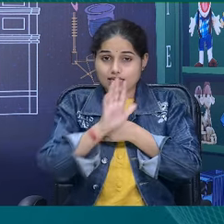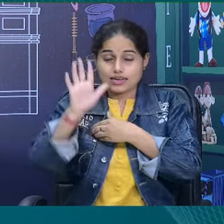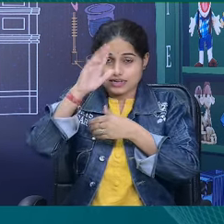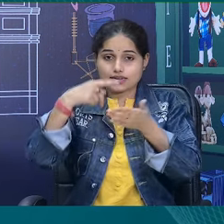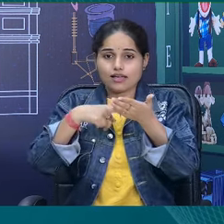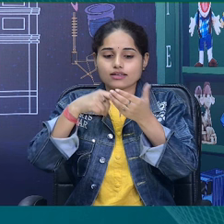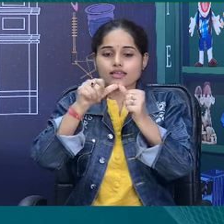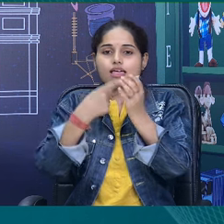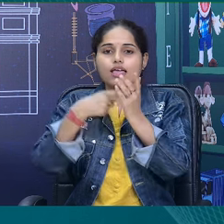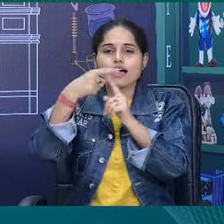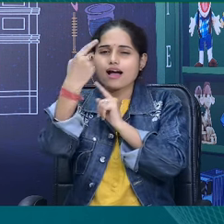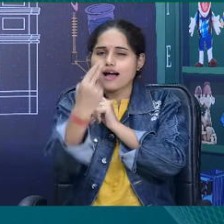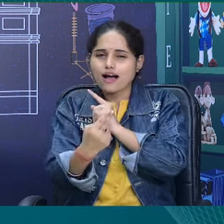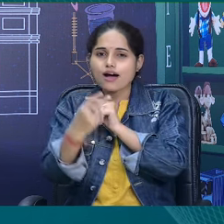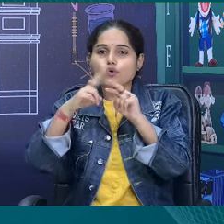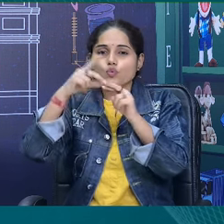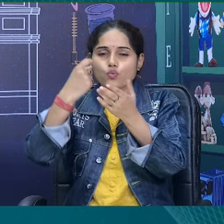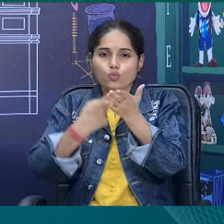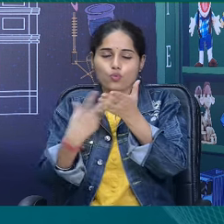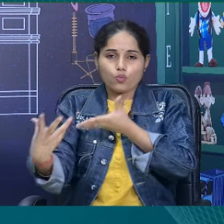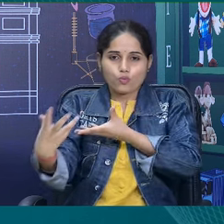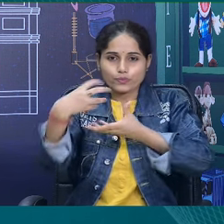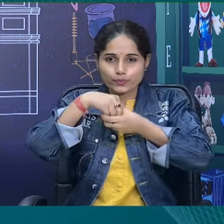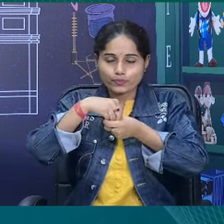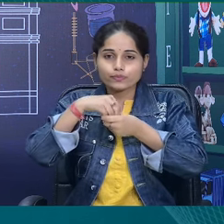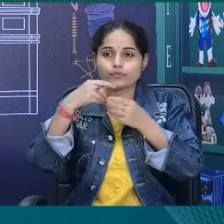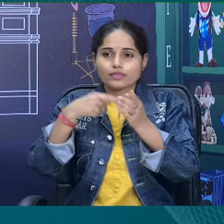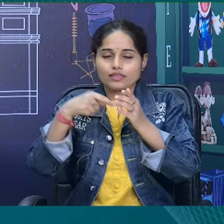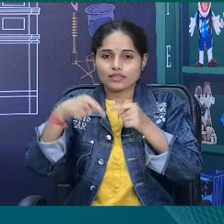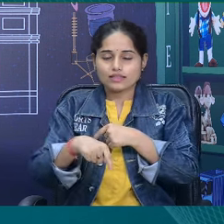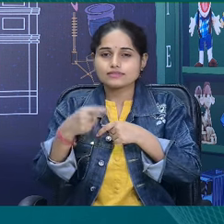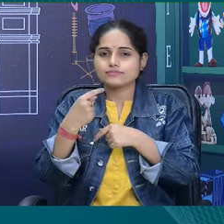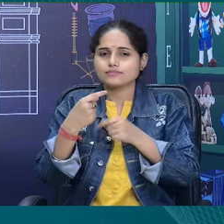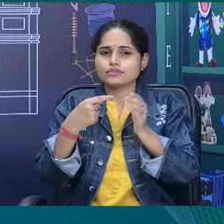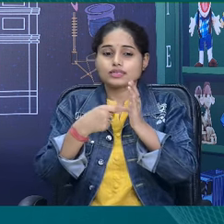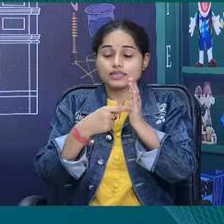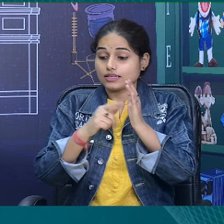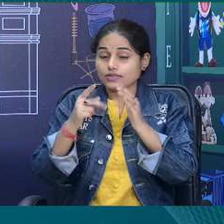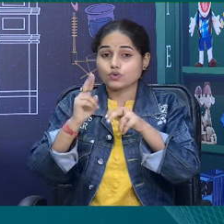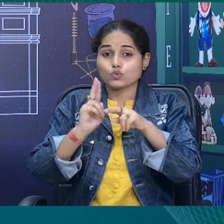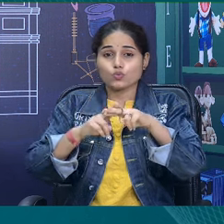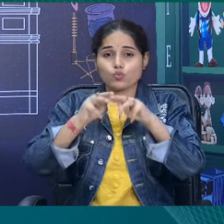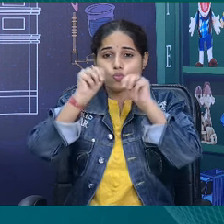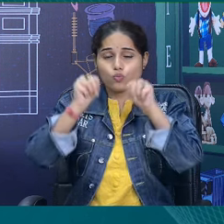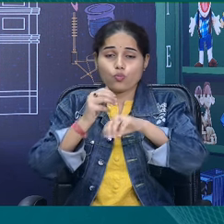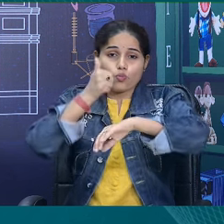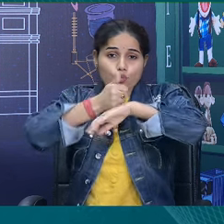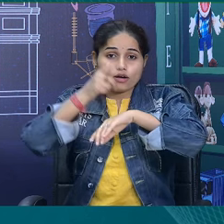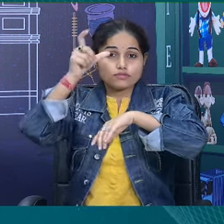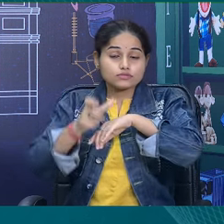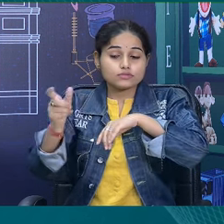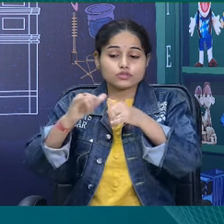ज्यादा एडवांस या और ज्यादा इवॉल्व किया था यहां पर अगर मैं बात करूं जो फाउंडर रहे हैं सूजा व